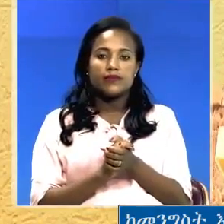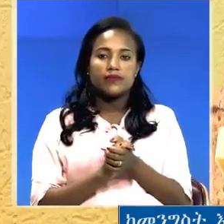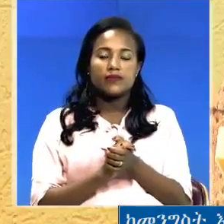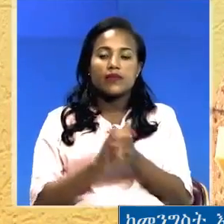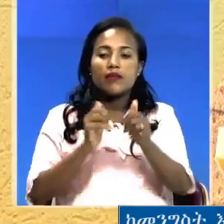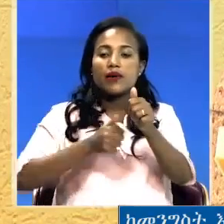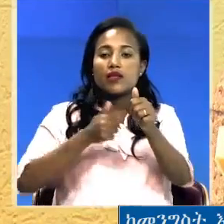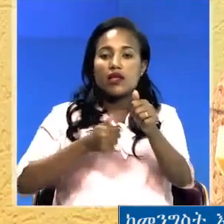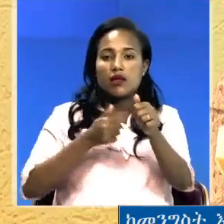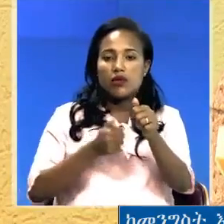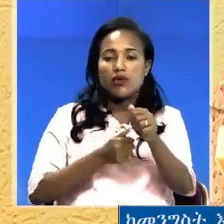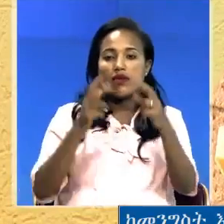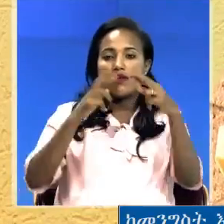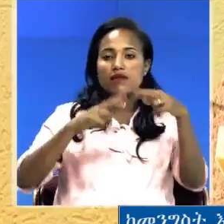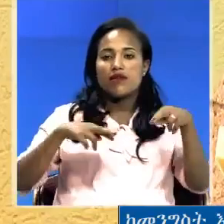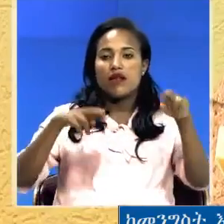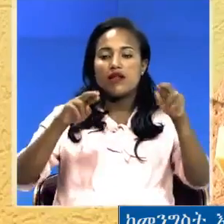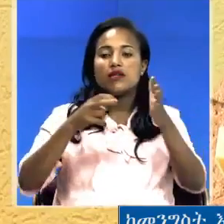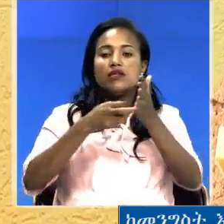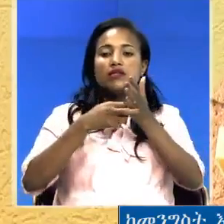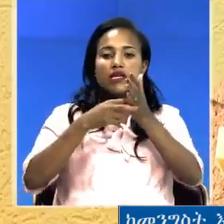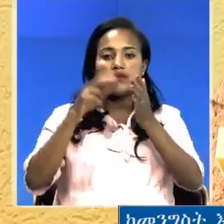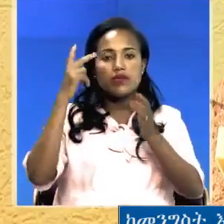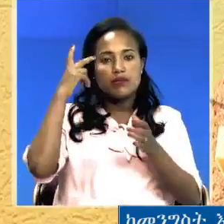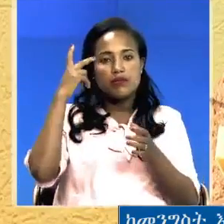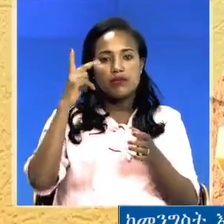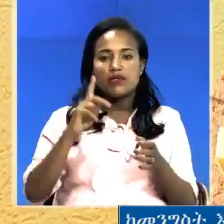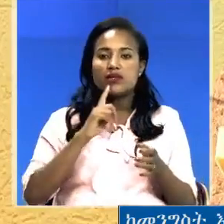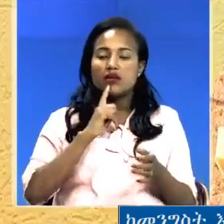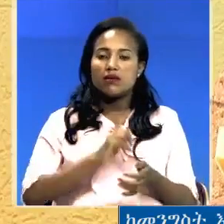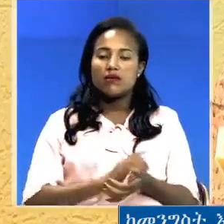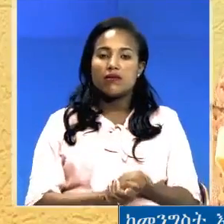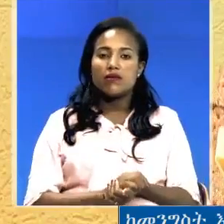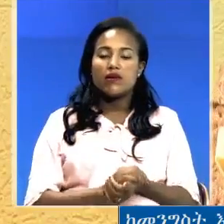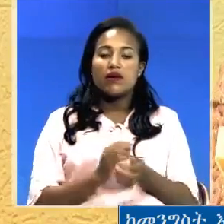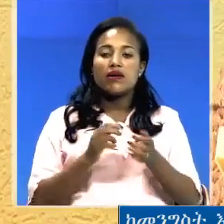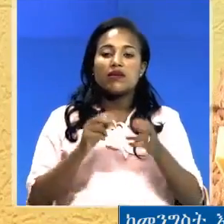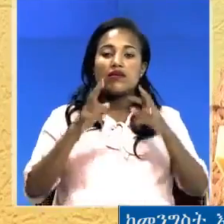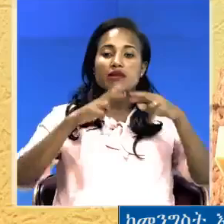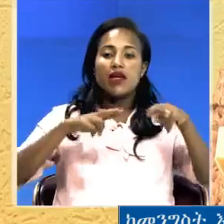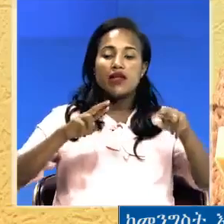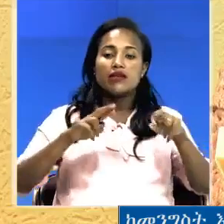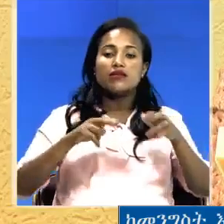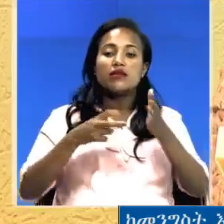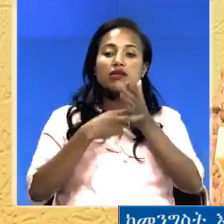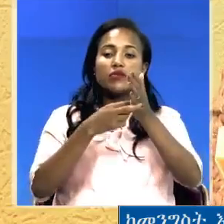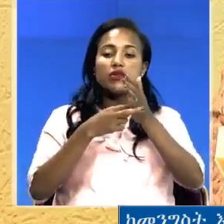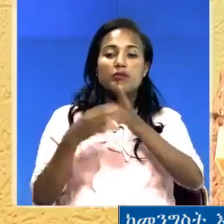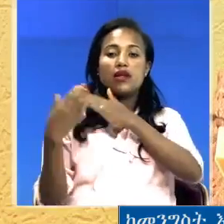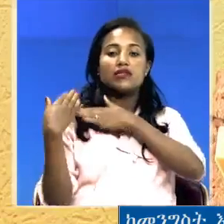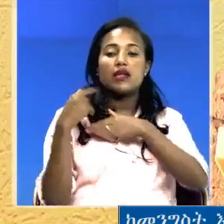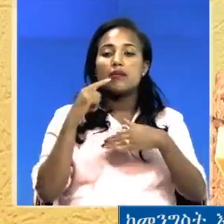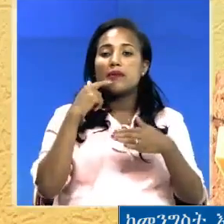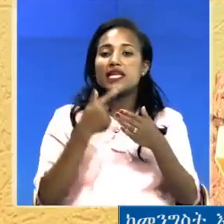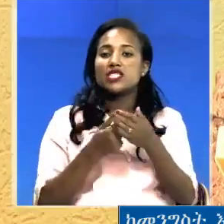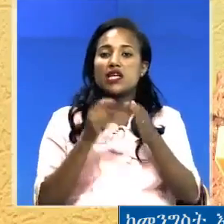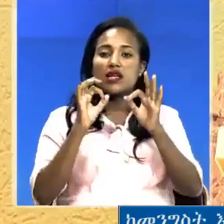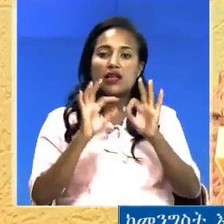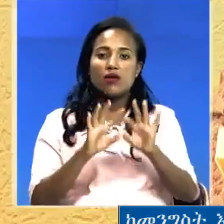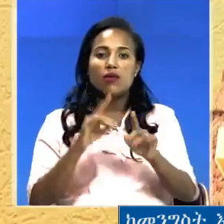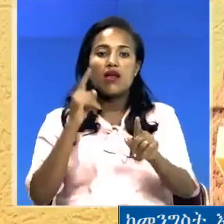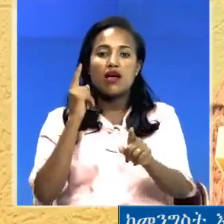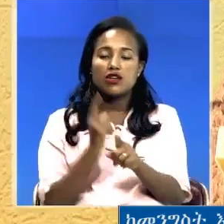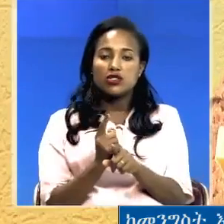የሚከታተለው የፌደራል ትራንስፖርት ባለስልጣን ነው። የፌደራል ትራንስፖርት ባለስልጣንም መረጃ እንደሌለው